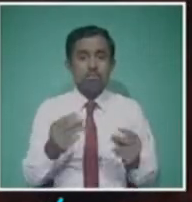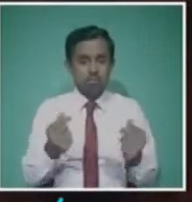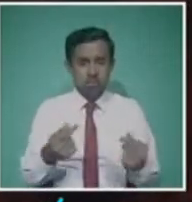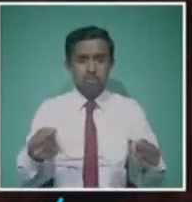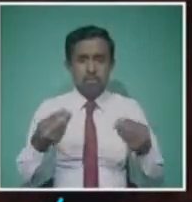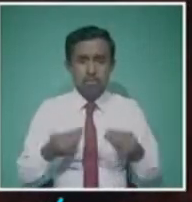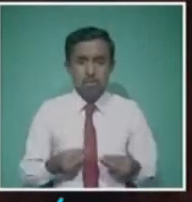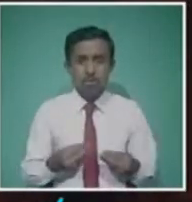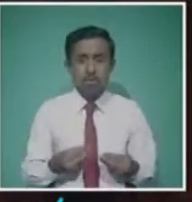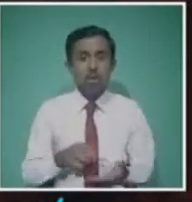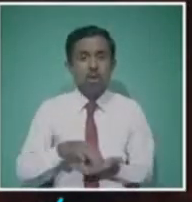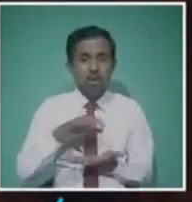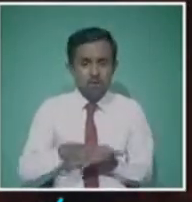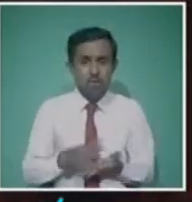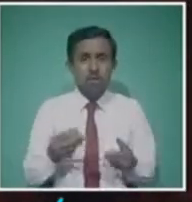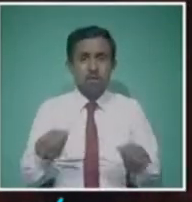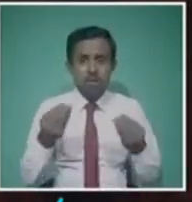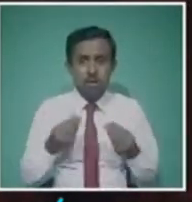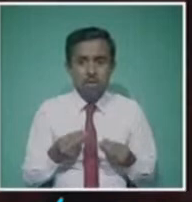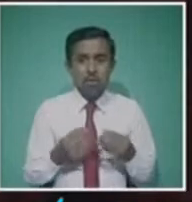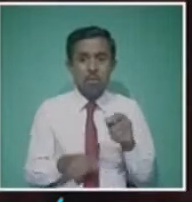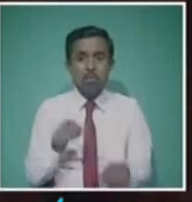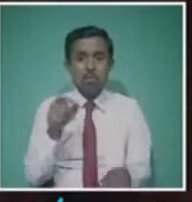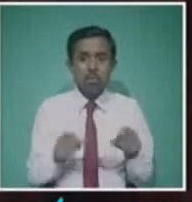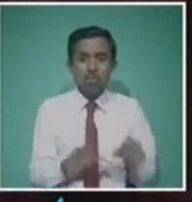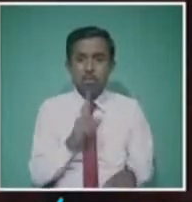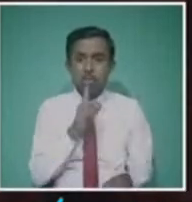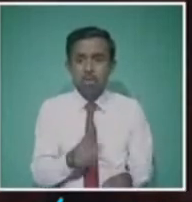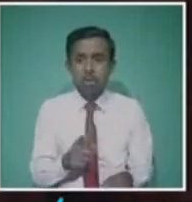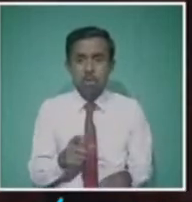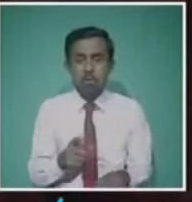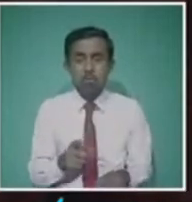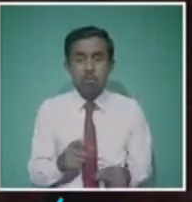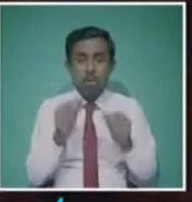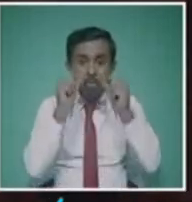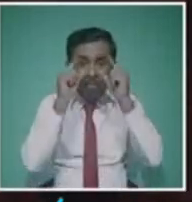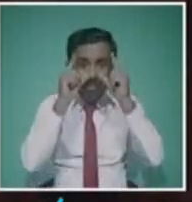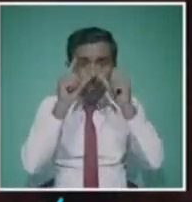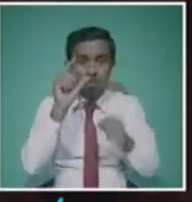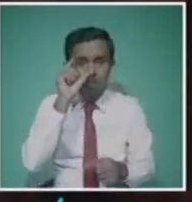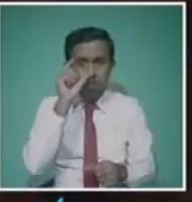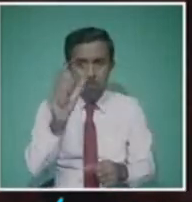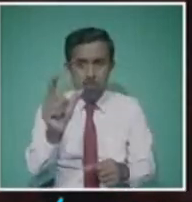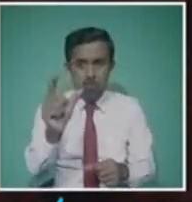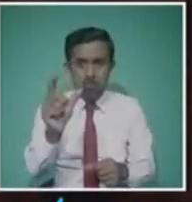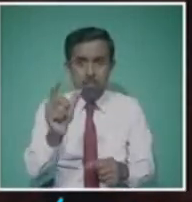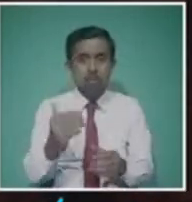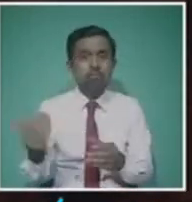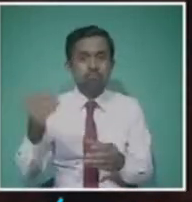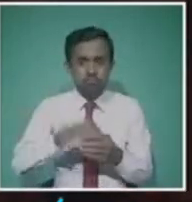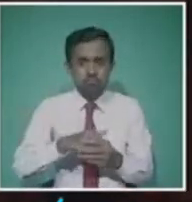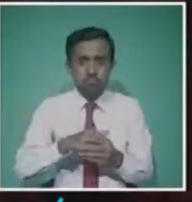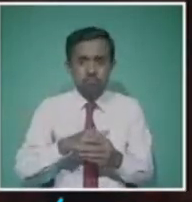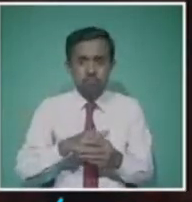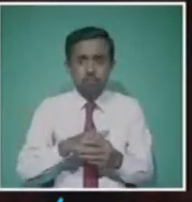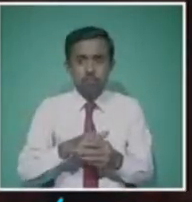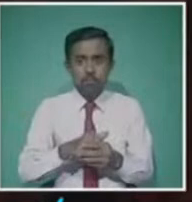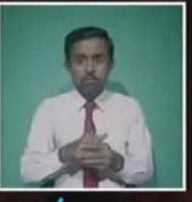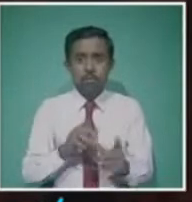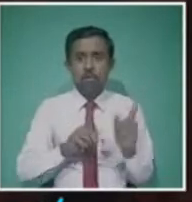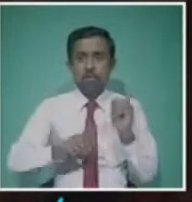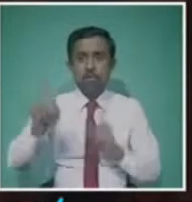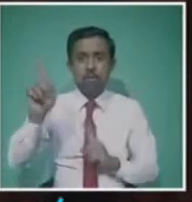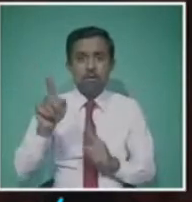ඕන, අනිවාර්යයෙන්ම ගේන්න ඕන. මේ රටේ මිනිසුන්ට කියනවා මේ වෙනුවෙන් ඇස්තරගෙන බලාගෙන ඉන්න, මේ වෙනුවෙන් මැදිහත් වෙන්න, මේකෙන් මග